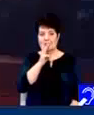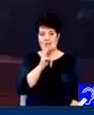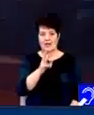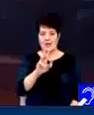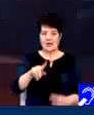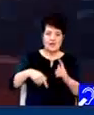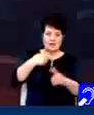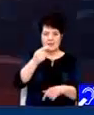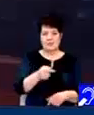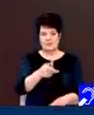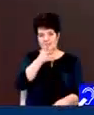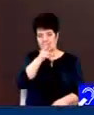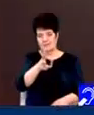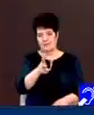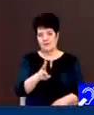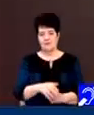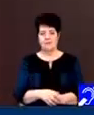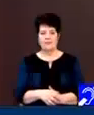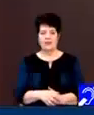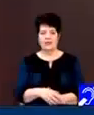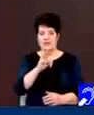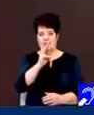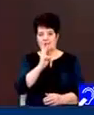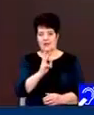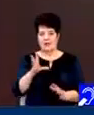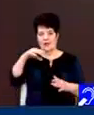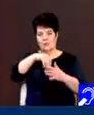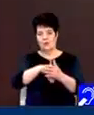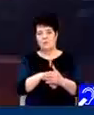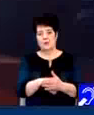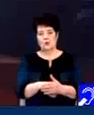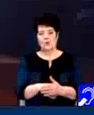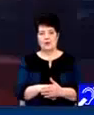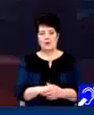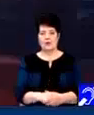de luna viitoare. Le punem într-un plic.